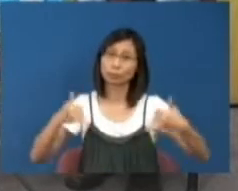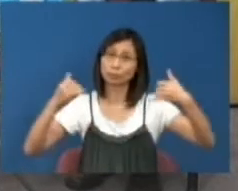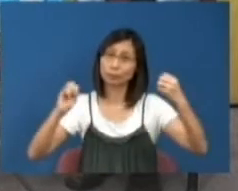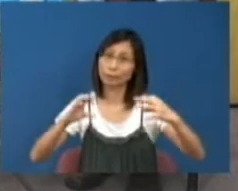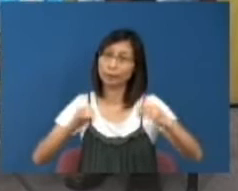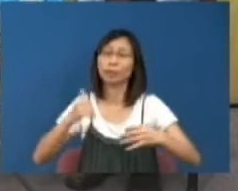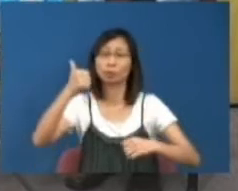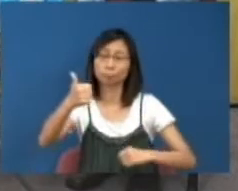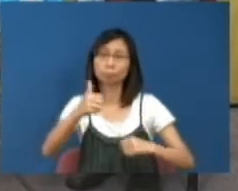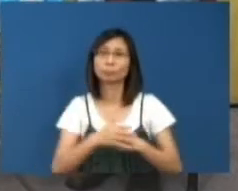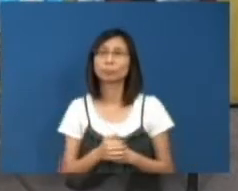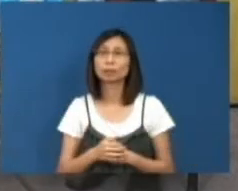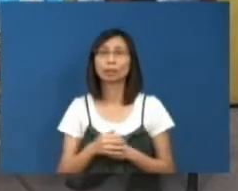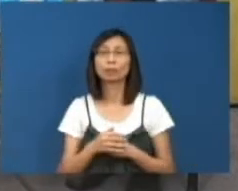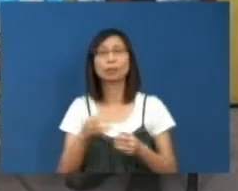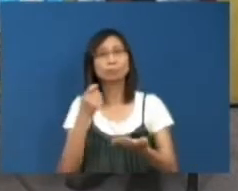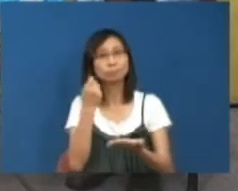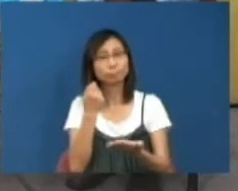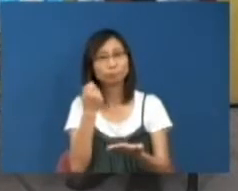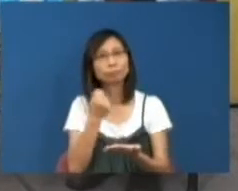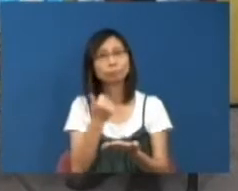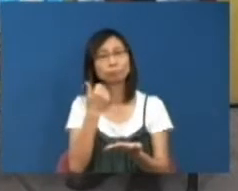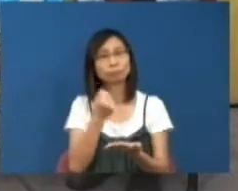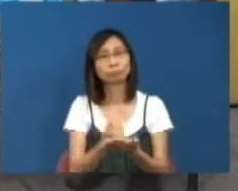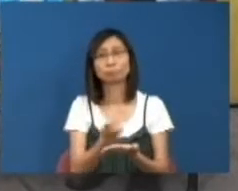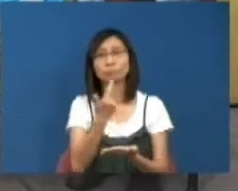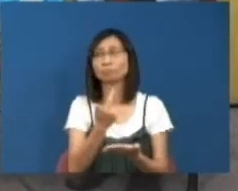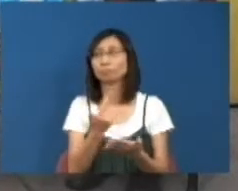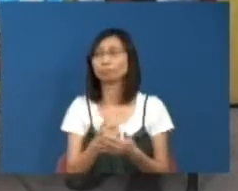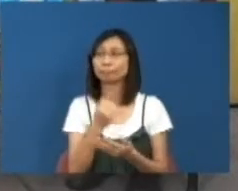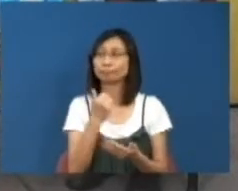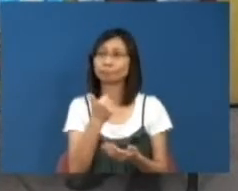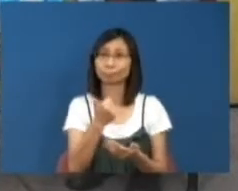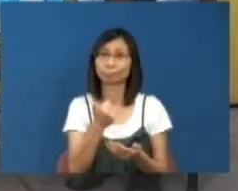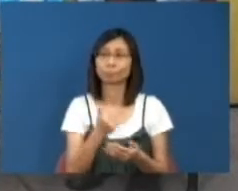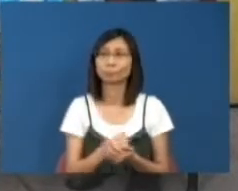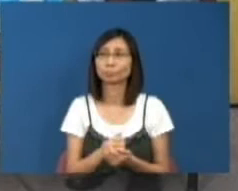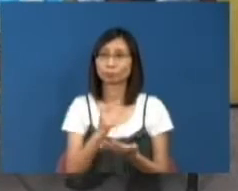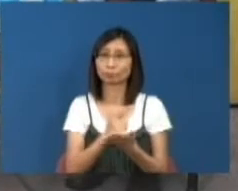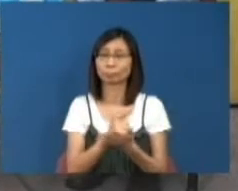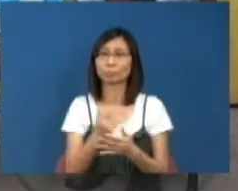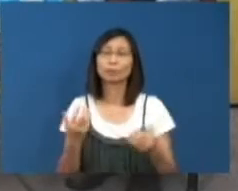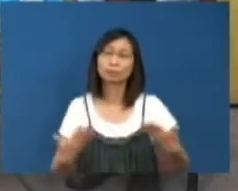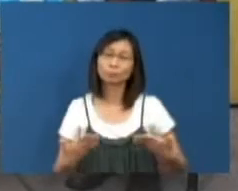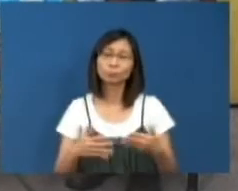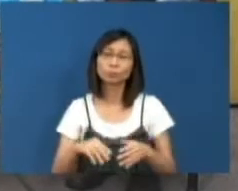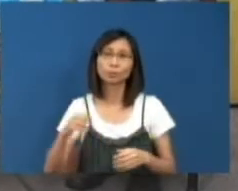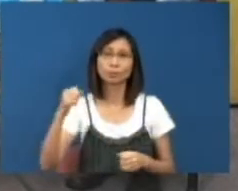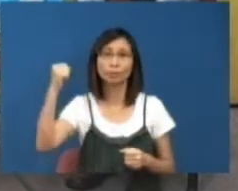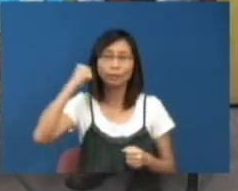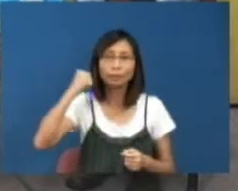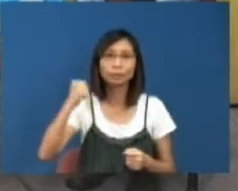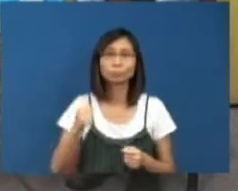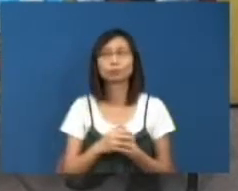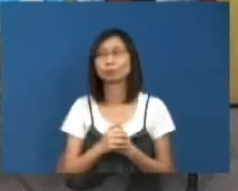討一下。係 啊， 呢個好值得商榷嘅。 係啊，今日樓宇維修篇啊，呢、這個再生能源啊，呢、這個能源篇咧，我諗今日